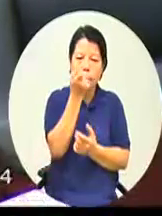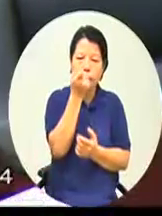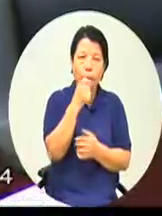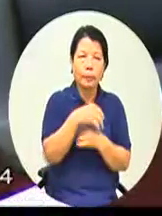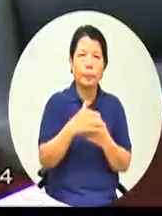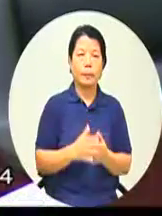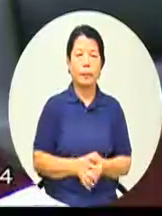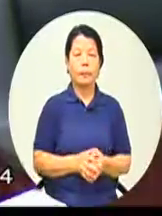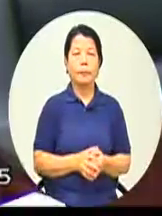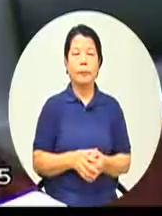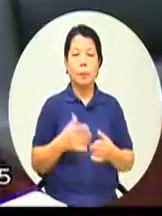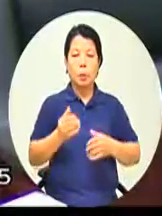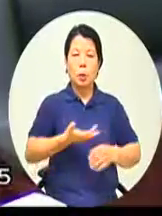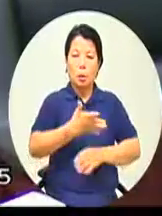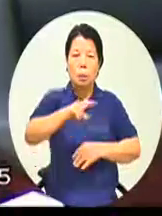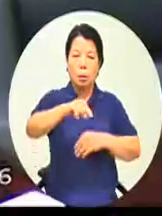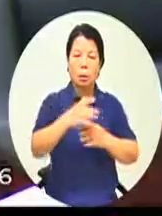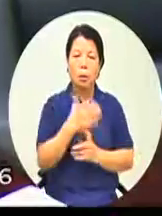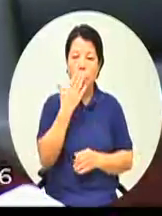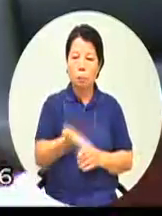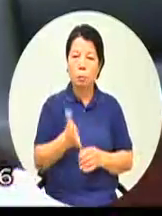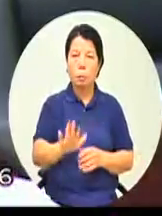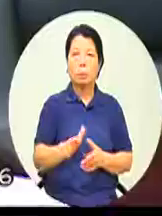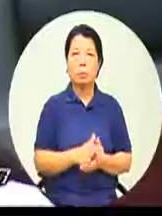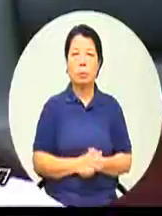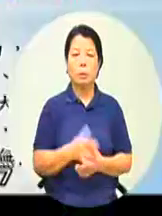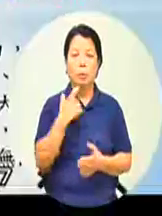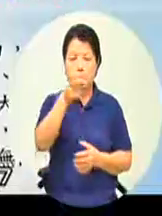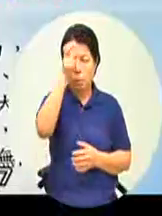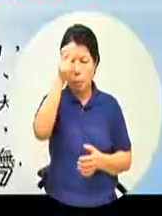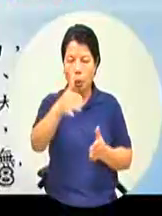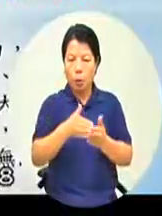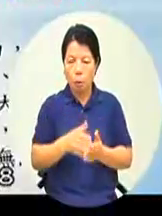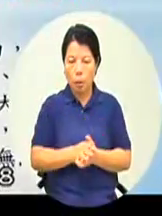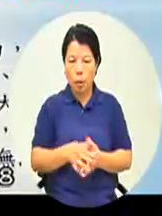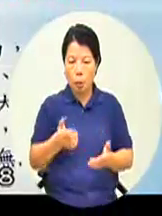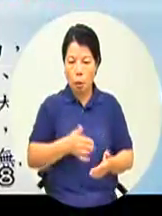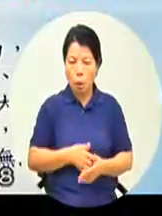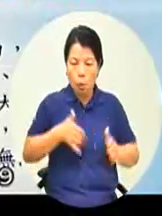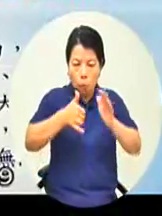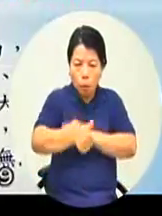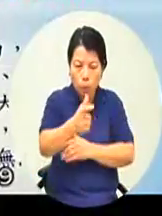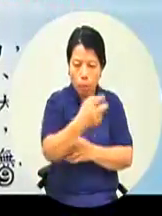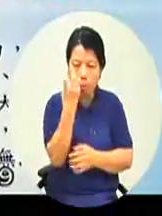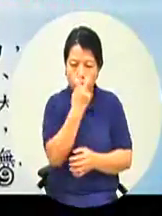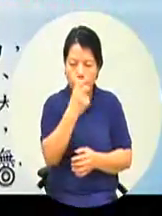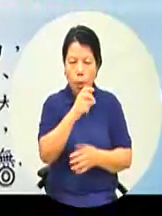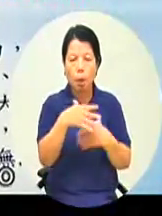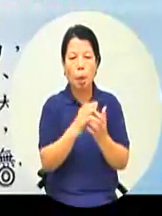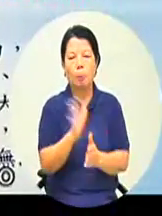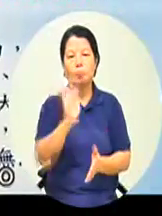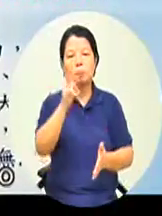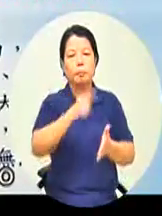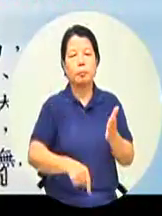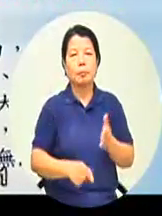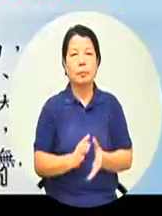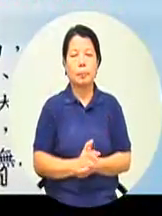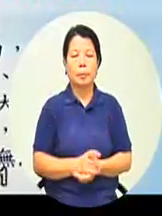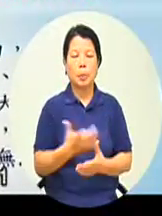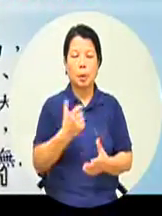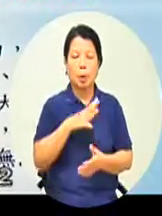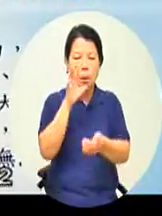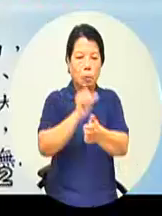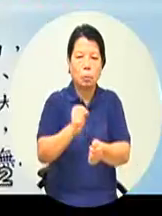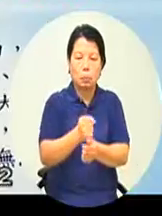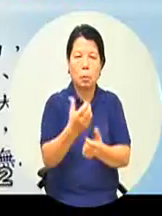请票、哦、也会常常有失败、哦，刚才被枪毙，被这边处理这代志，其实也不是那么容易的事情。所以未查到的